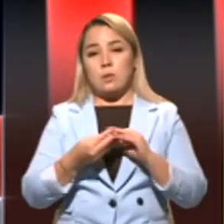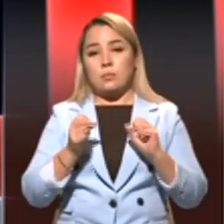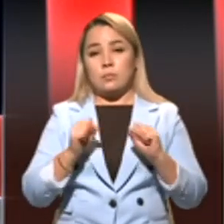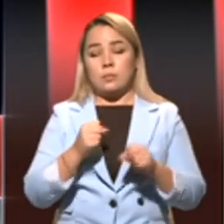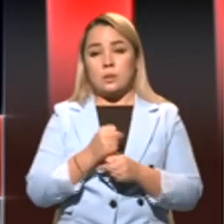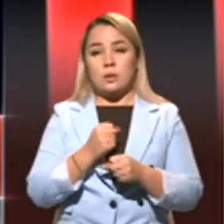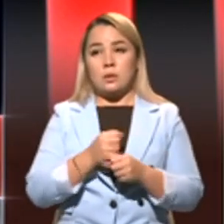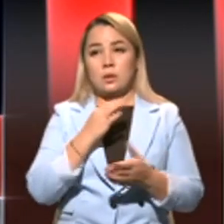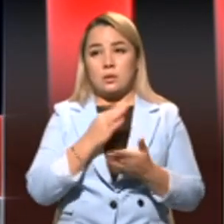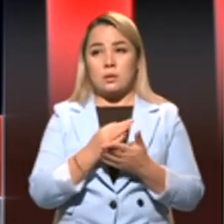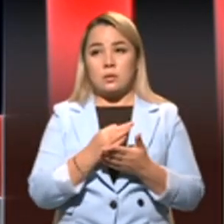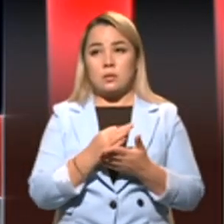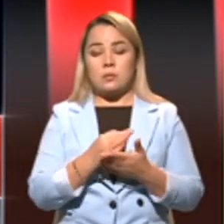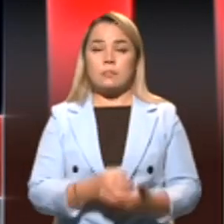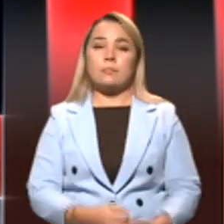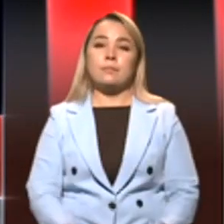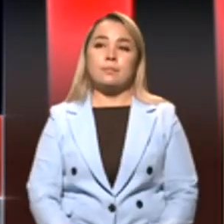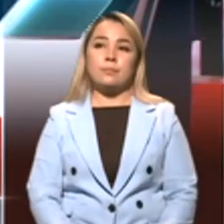алдық па? Зайырлы қоғам.